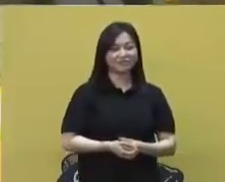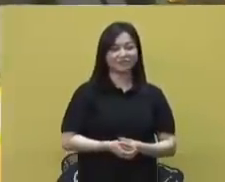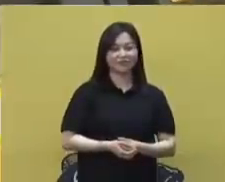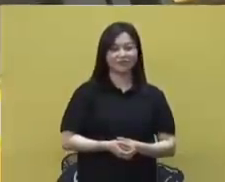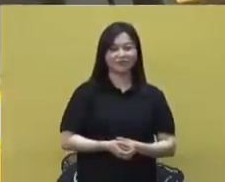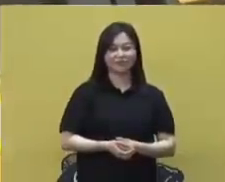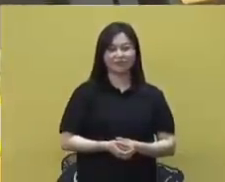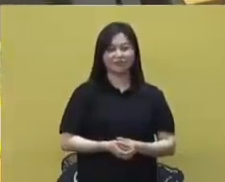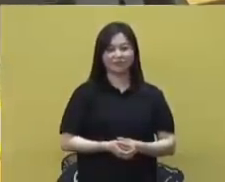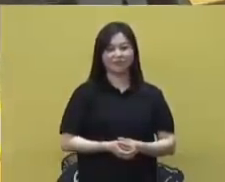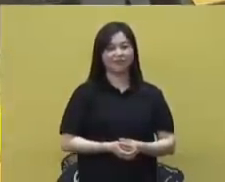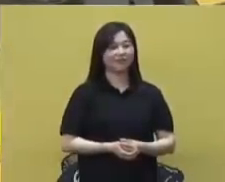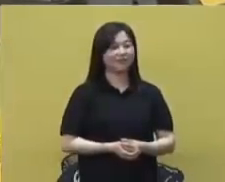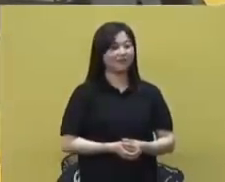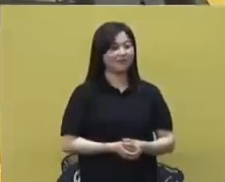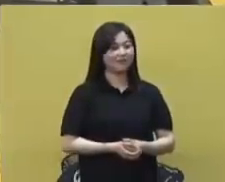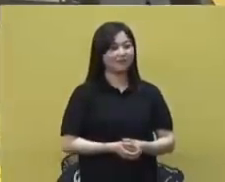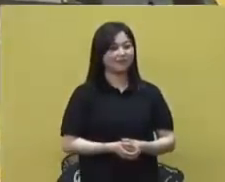앉으시죠.